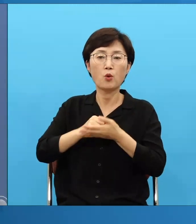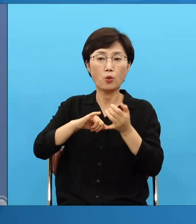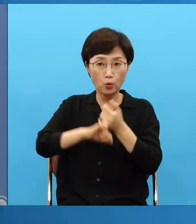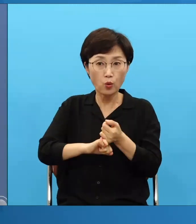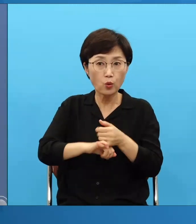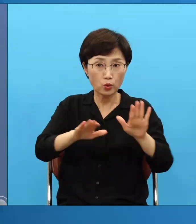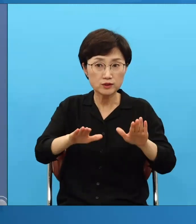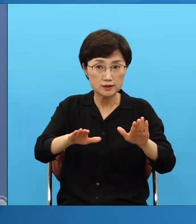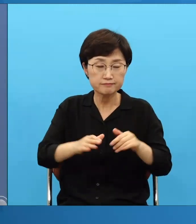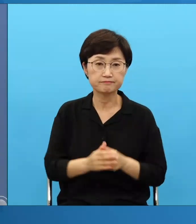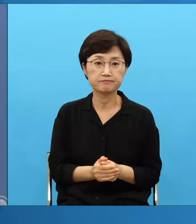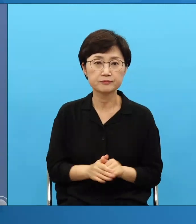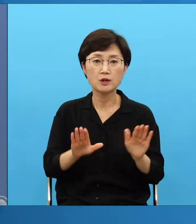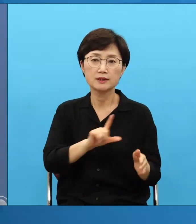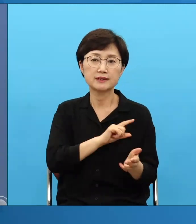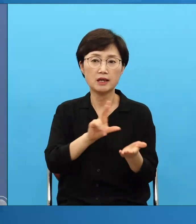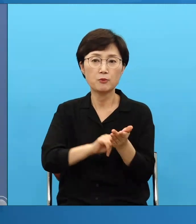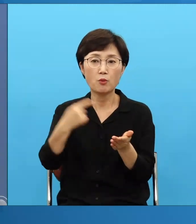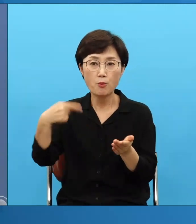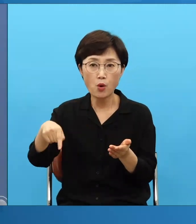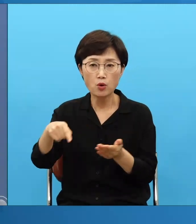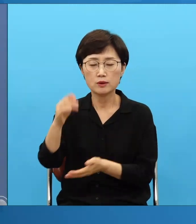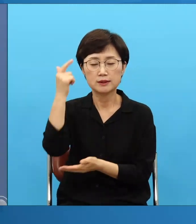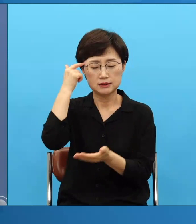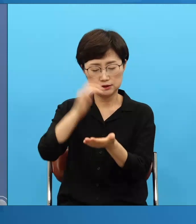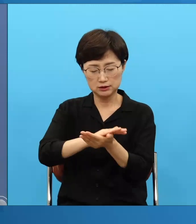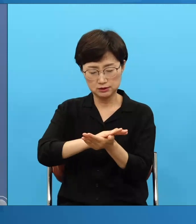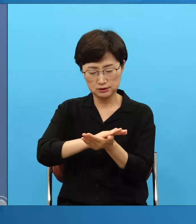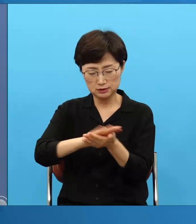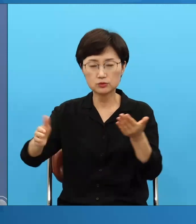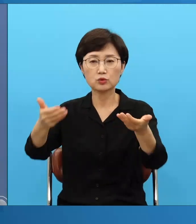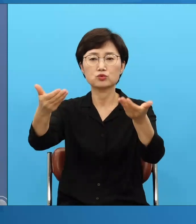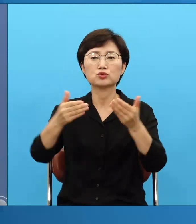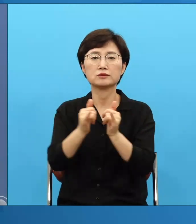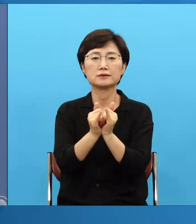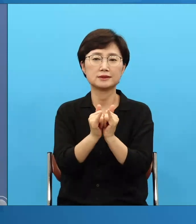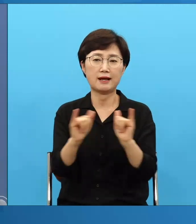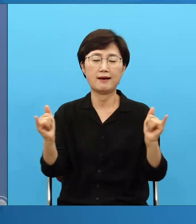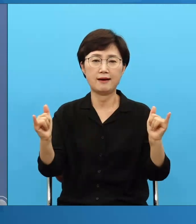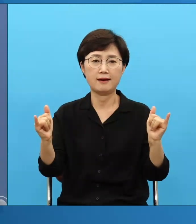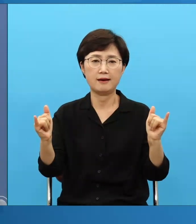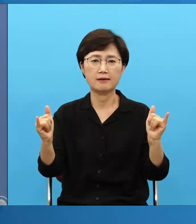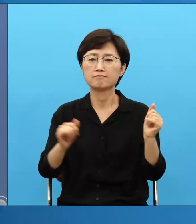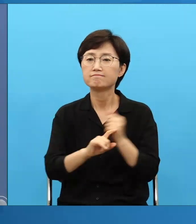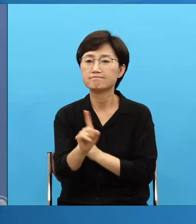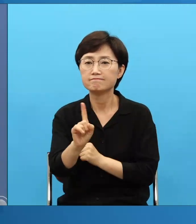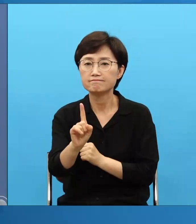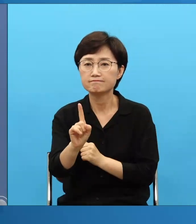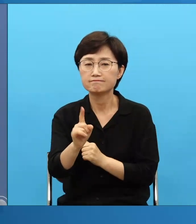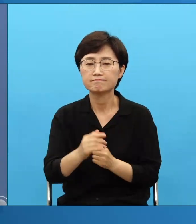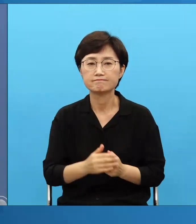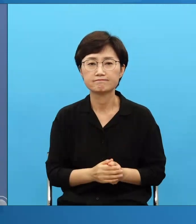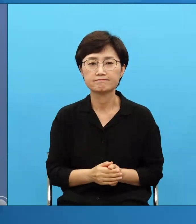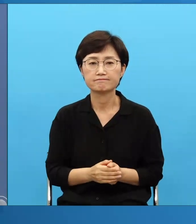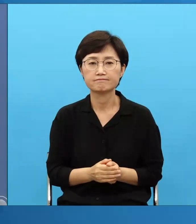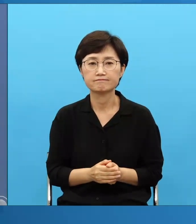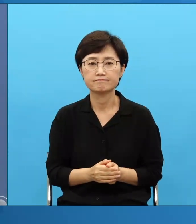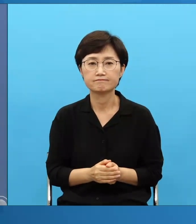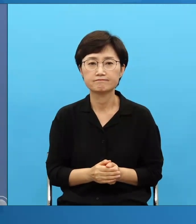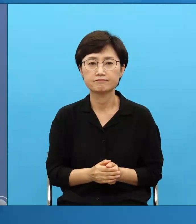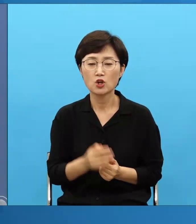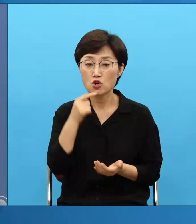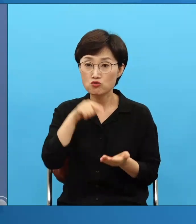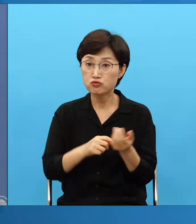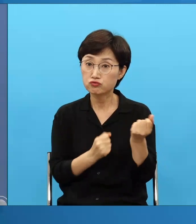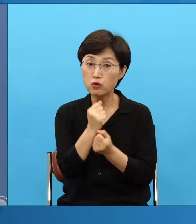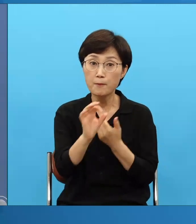world. 오늘 제목을 시원케 하는 자 그랬습니다. Today's title is Those Who Refresh the Spirit. 뭡니까? What does that mean? 쉽게 말하면